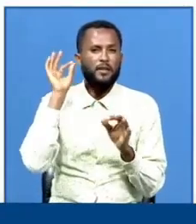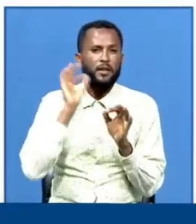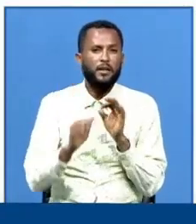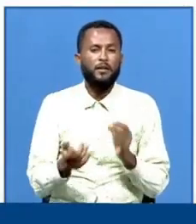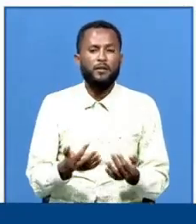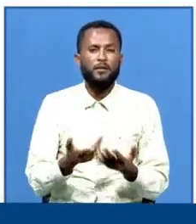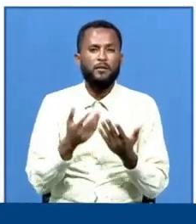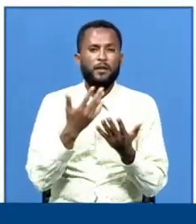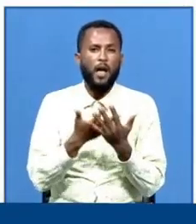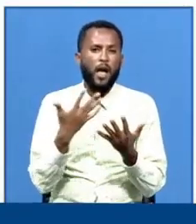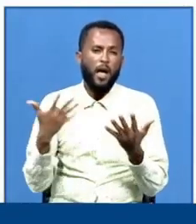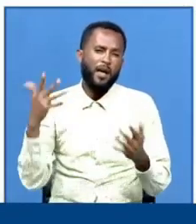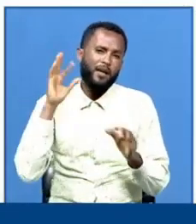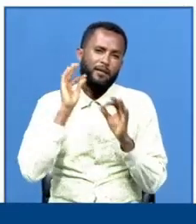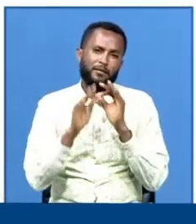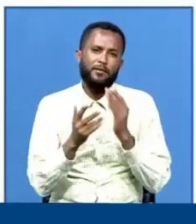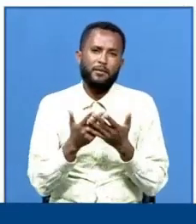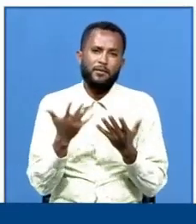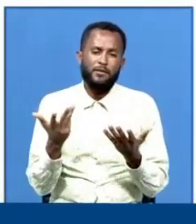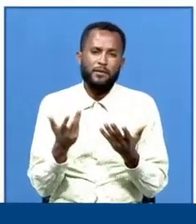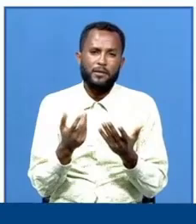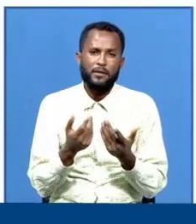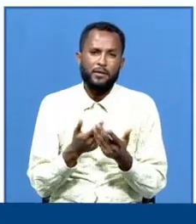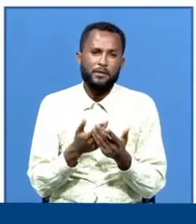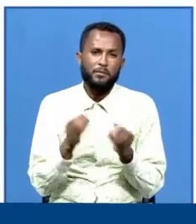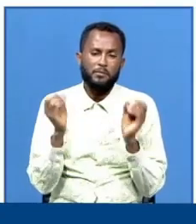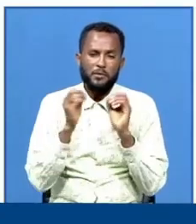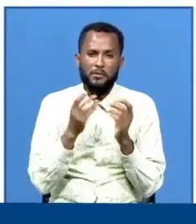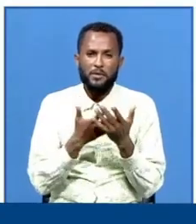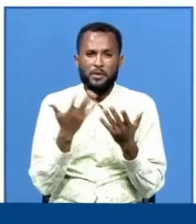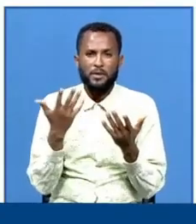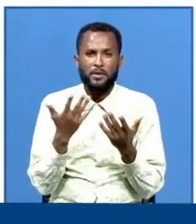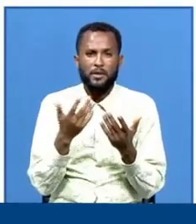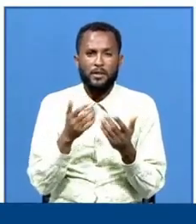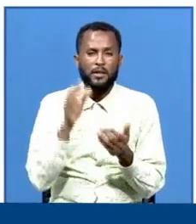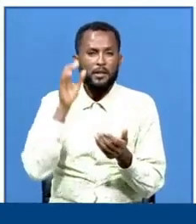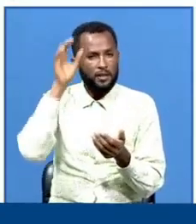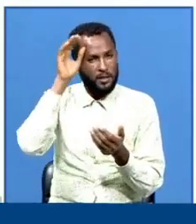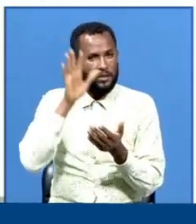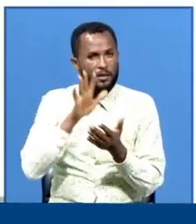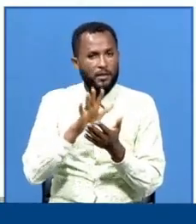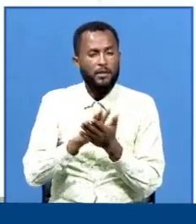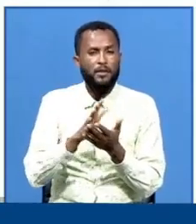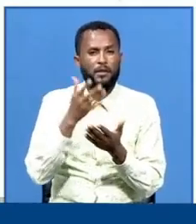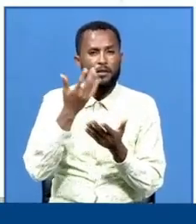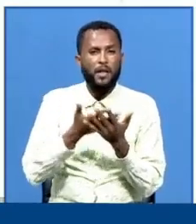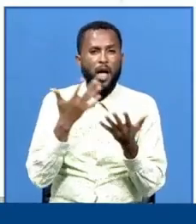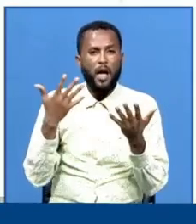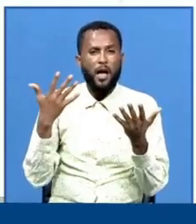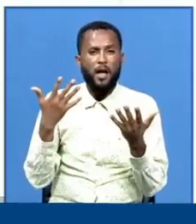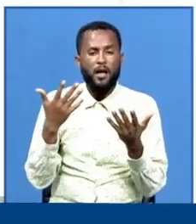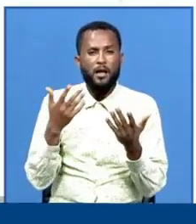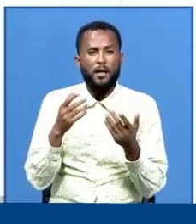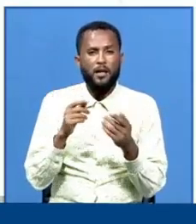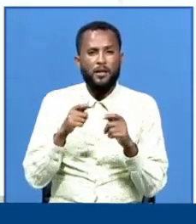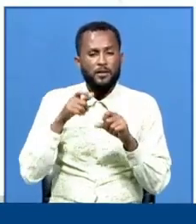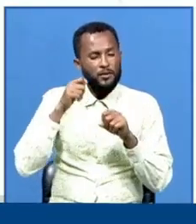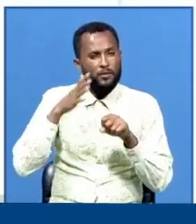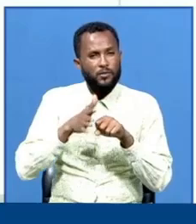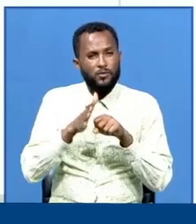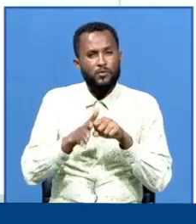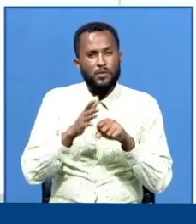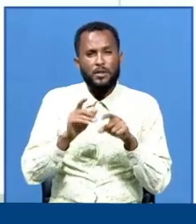ንብረተይ ተቃጽሉ ብልማእተየ ነይረ በዓል ገዛይ ንብረት ብደንበ ዘልምዕ ሽንጉርቲ